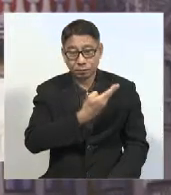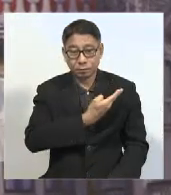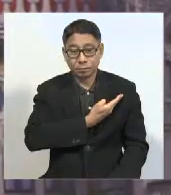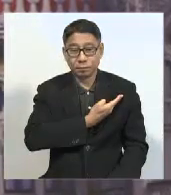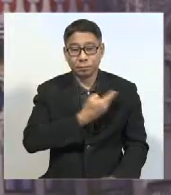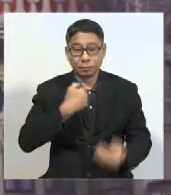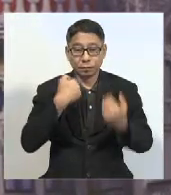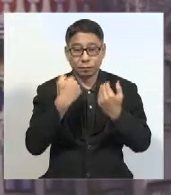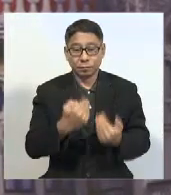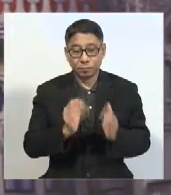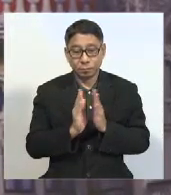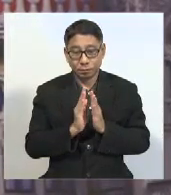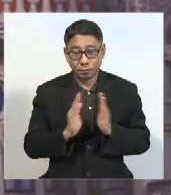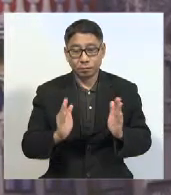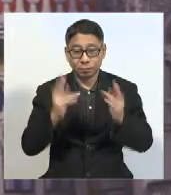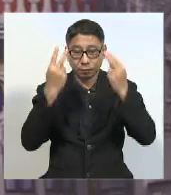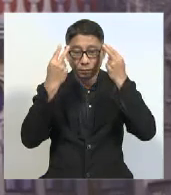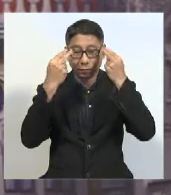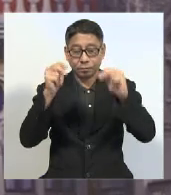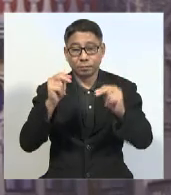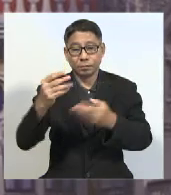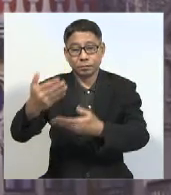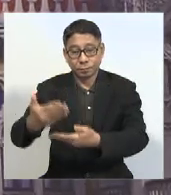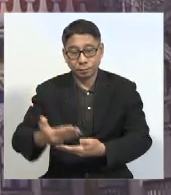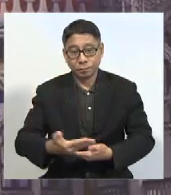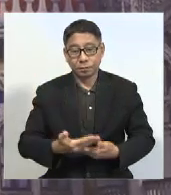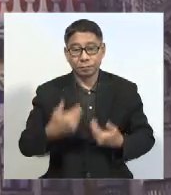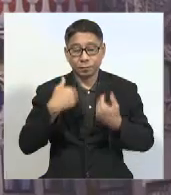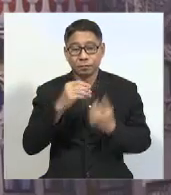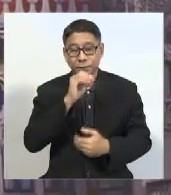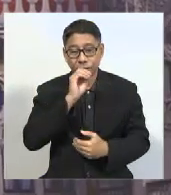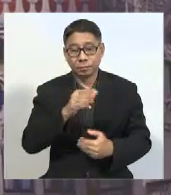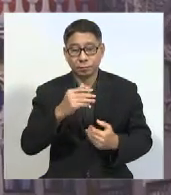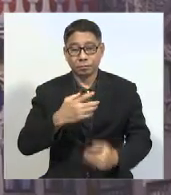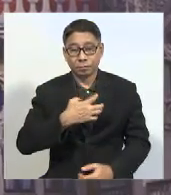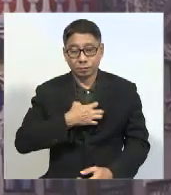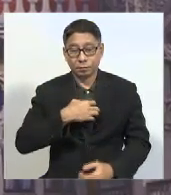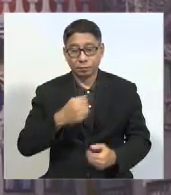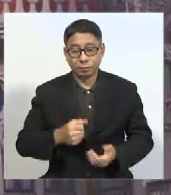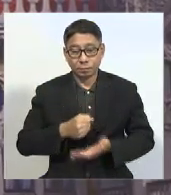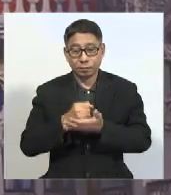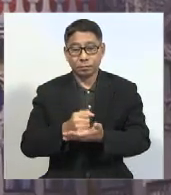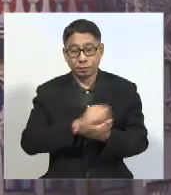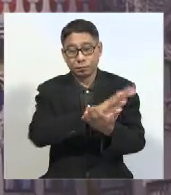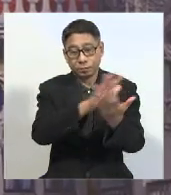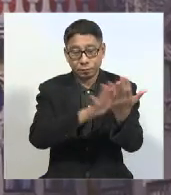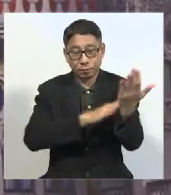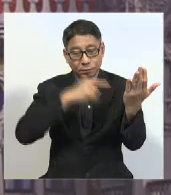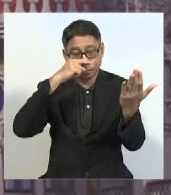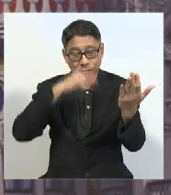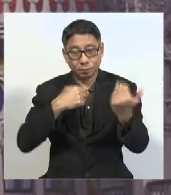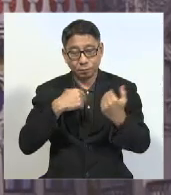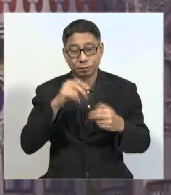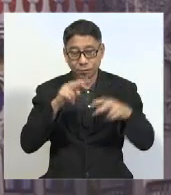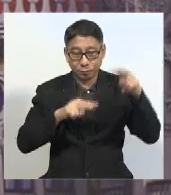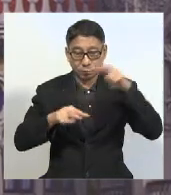สมเด็จพระสันตะปาปาฟรังซิสได้ขอบคุณนายกรัฐมนตรีที่ให้การต้อนรับย้ำถึงความปรารถนาดีต่อราชอาณาจักรไทยและต่อ